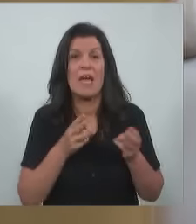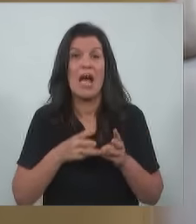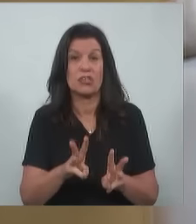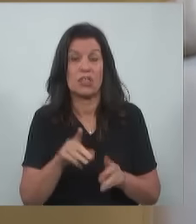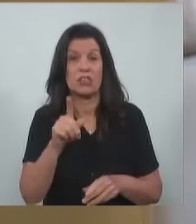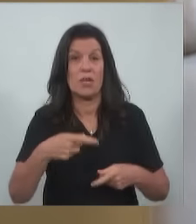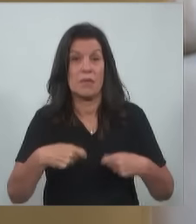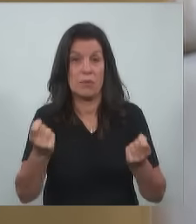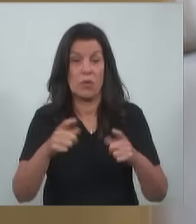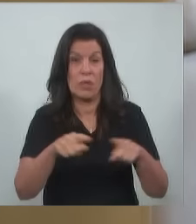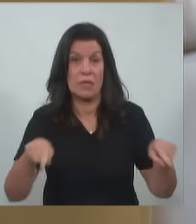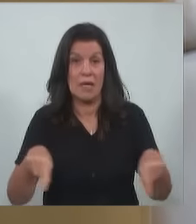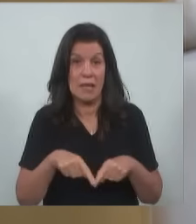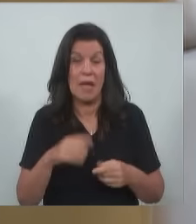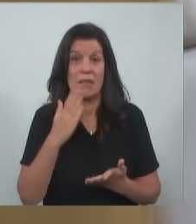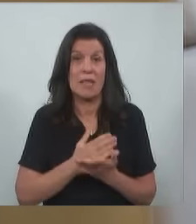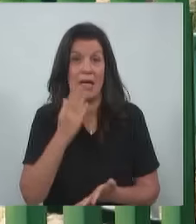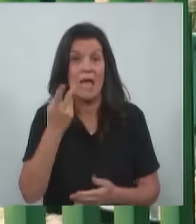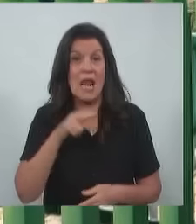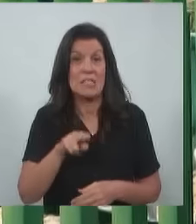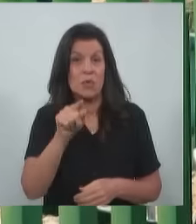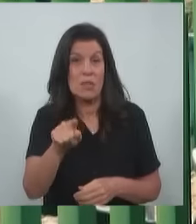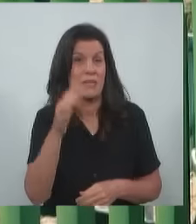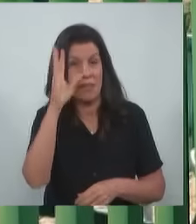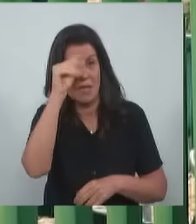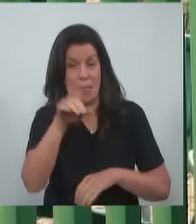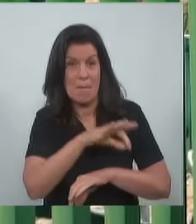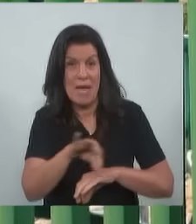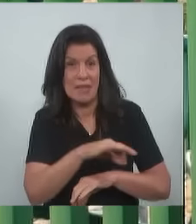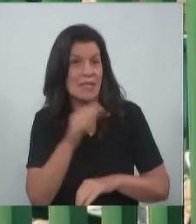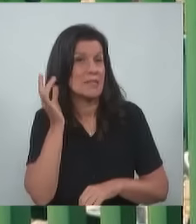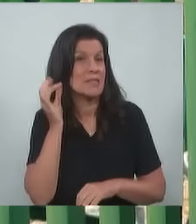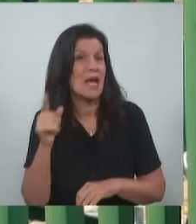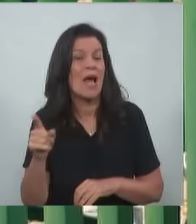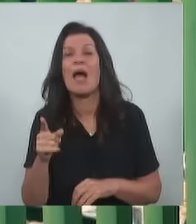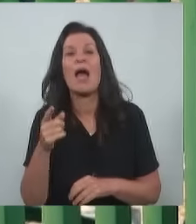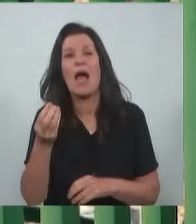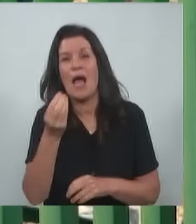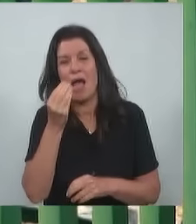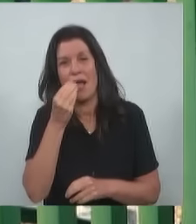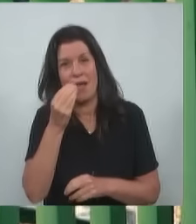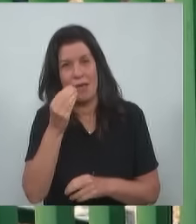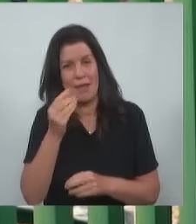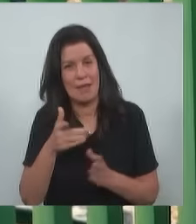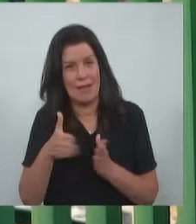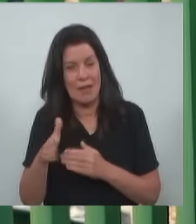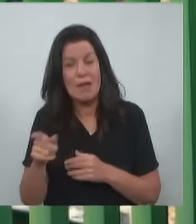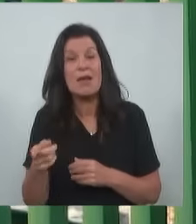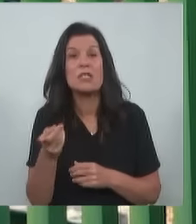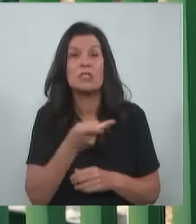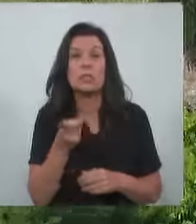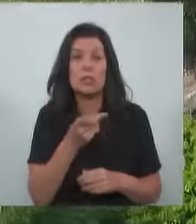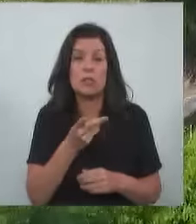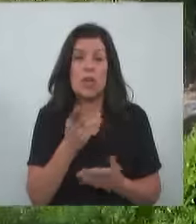לוותר למשל על הזוג הזה, מהנדס ונטורופטית, שניהם משרתי מילואים שחברים בכיתת הכוננות של האון, וכבר משולבים